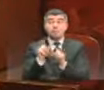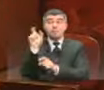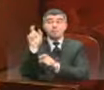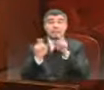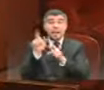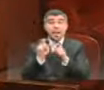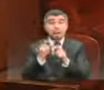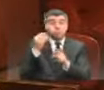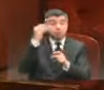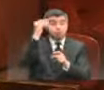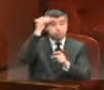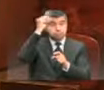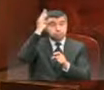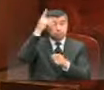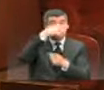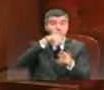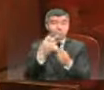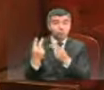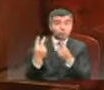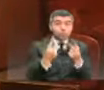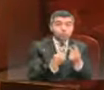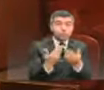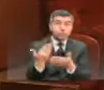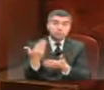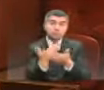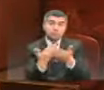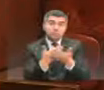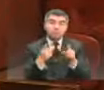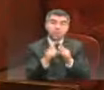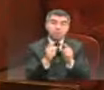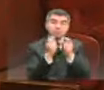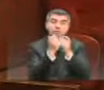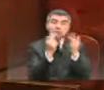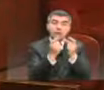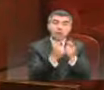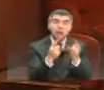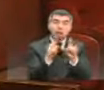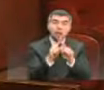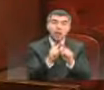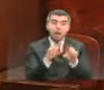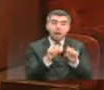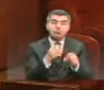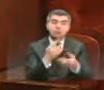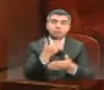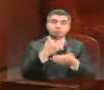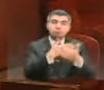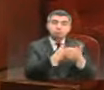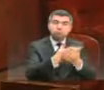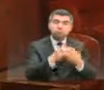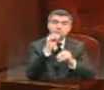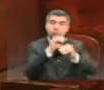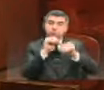كانش مؤهل، يلا تنأهلوه باش يولي اون اجونس دو مويان. ما عندناش اون اجونس دو مويان اللي تبعناش، ما كانش، يلا